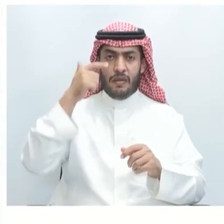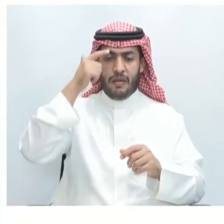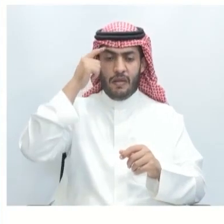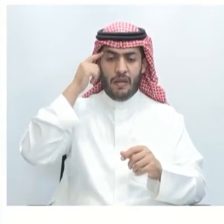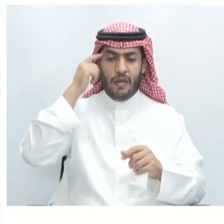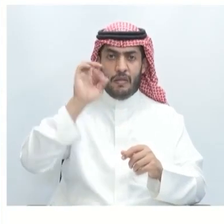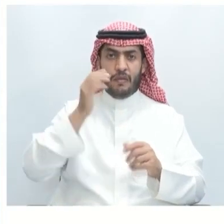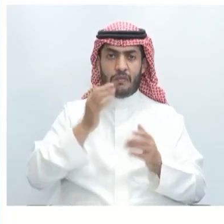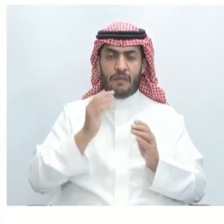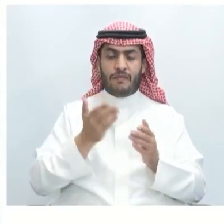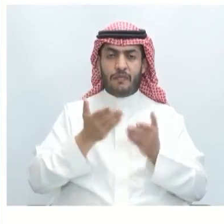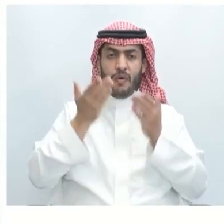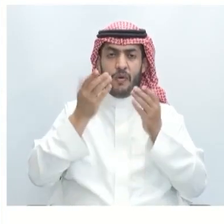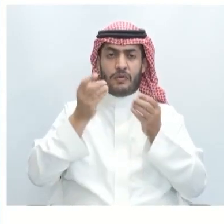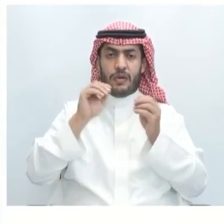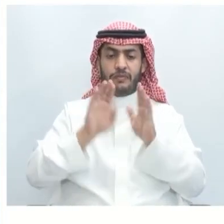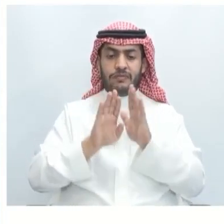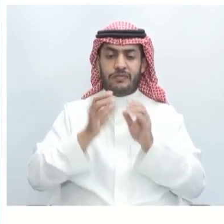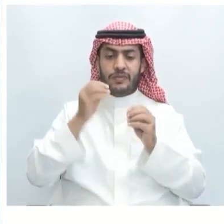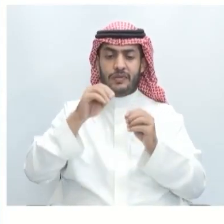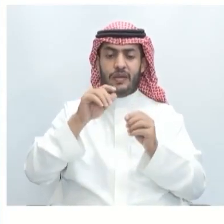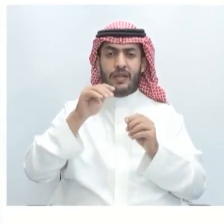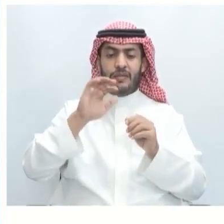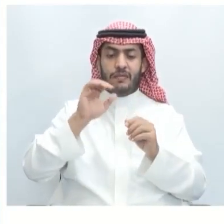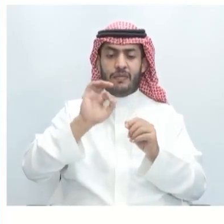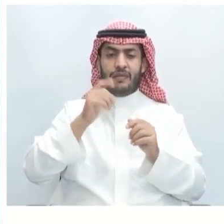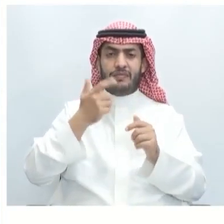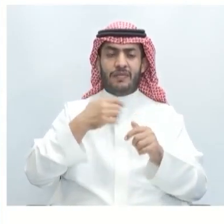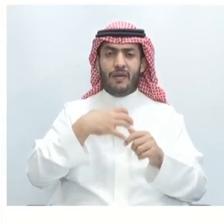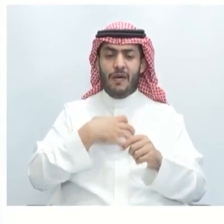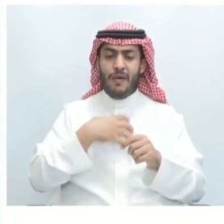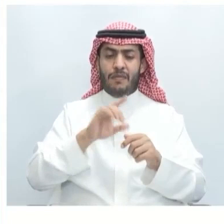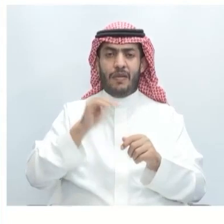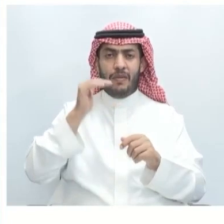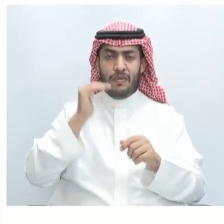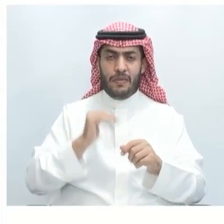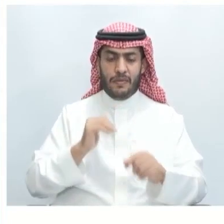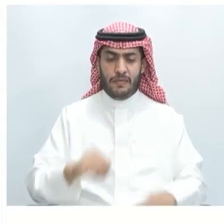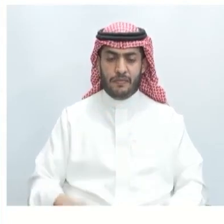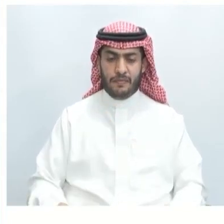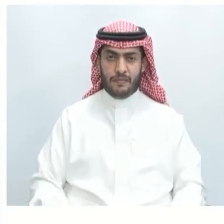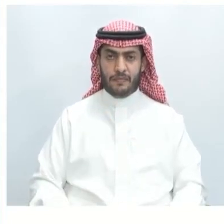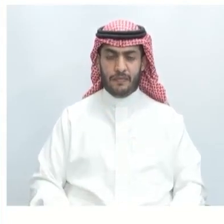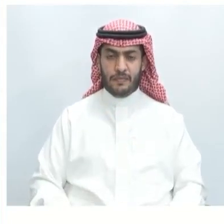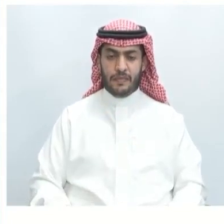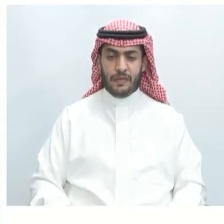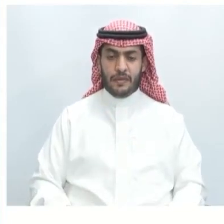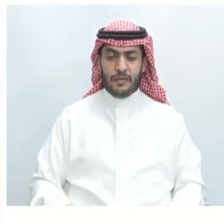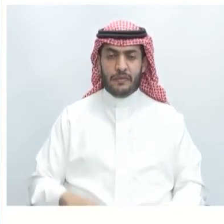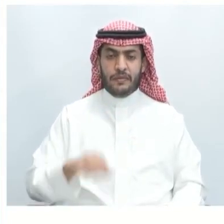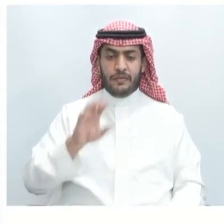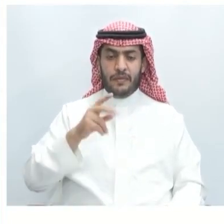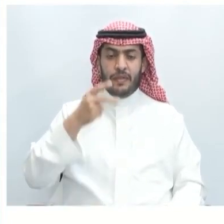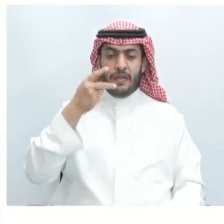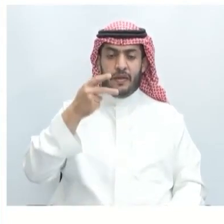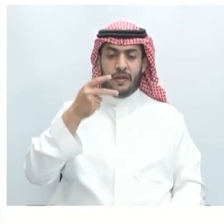الاب هي ايضا ارتفاع والبيس ايضا داون هي متشائمه وتشير الى انخفاض اذا لدينا وضعين للتفاؤل